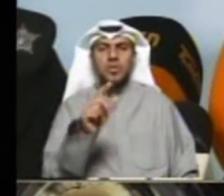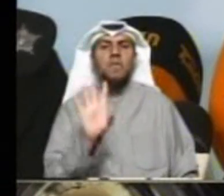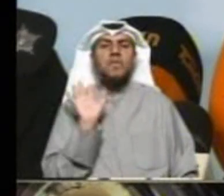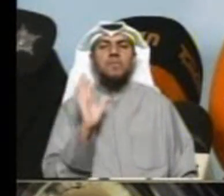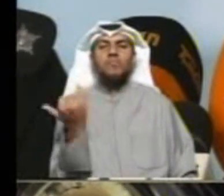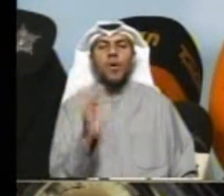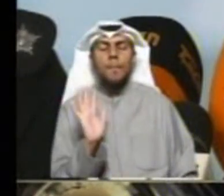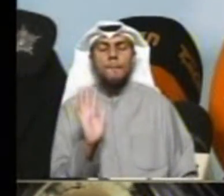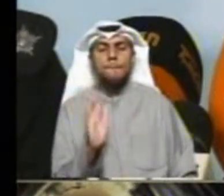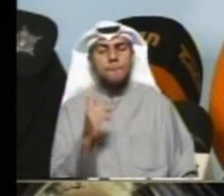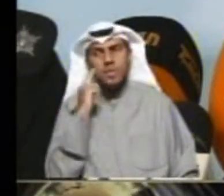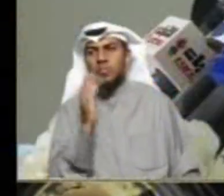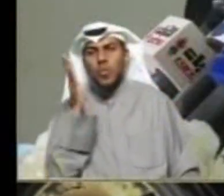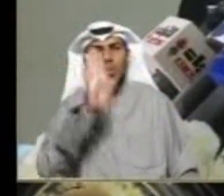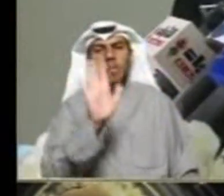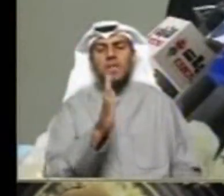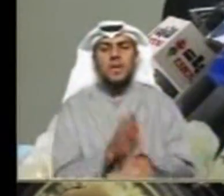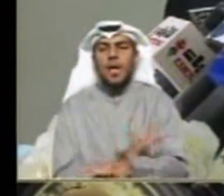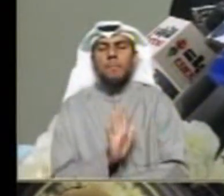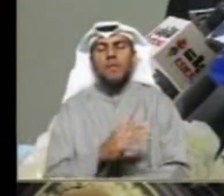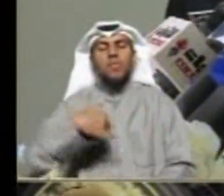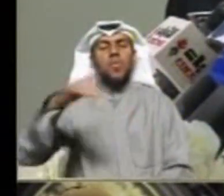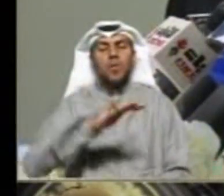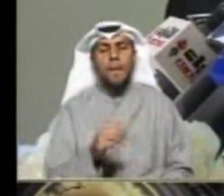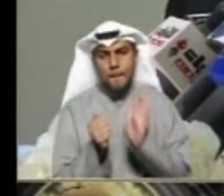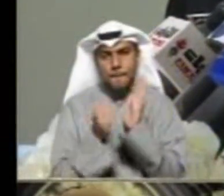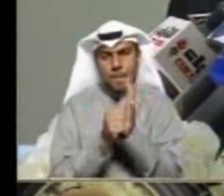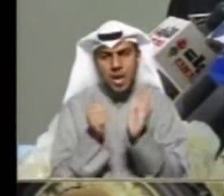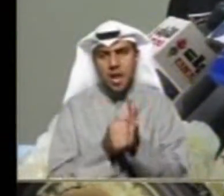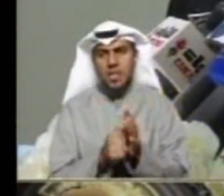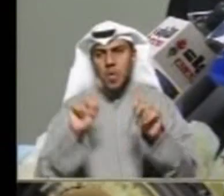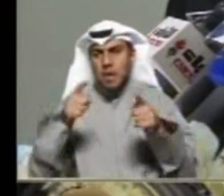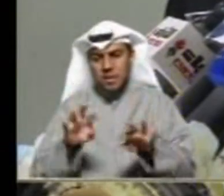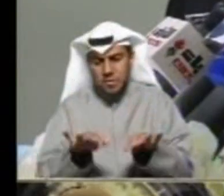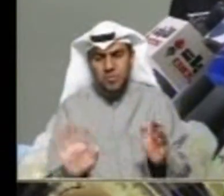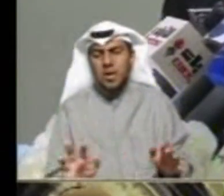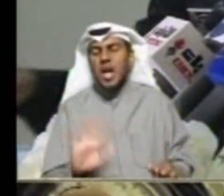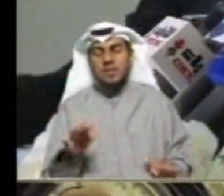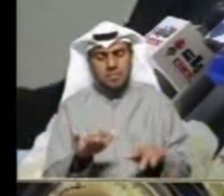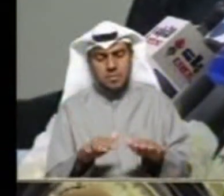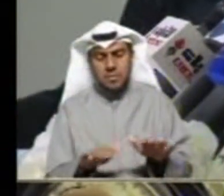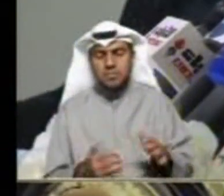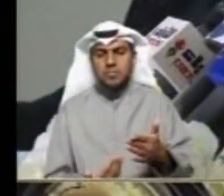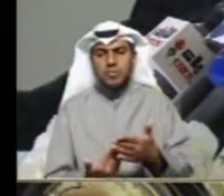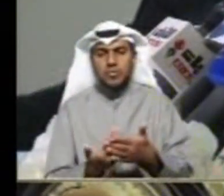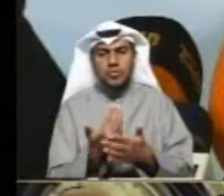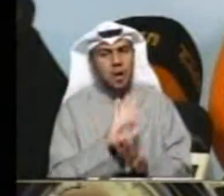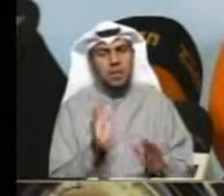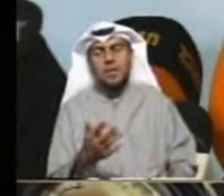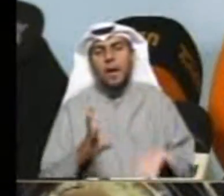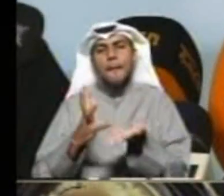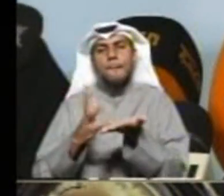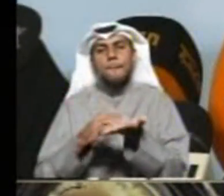لمراجعه ادارات الهجر المختلفه، ادارات شؤون الاقامه المختلفه. نعم. وتشهد في كثير من